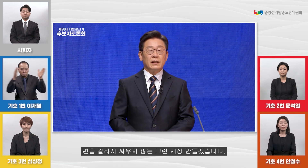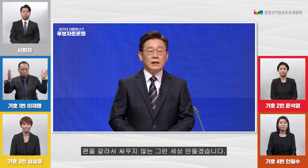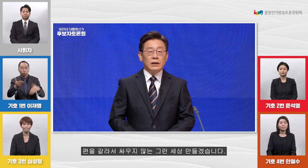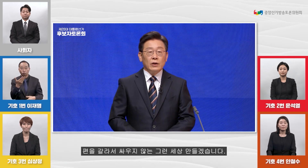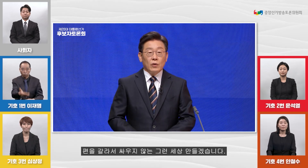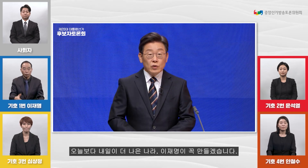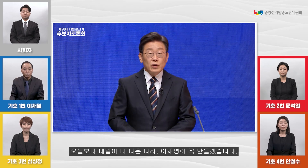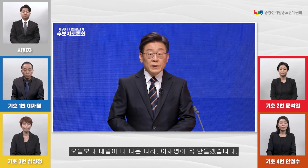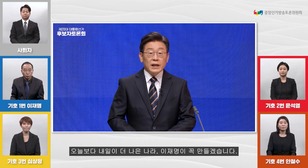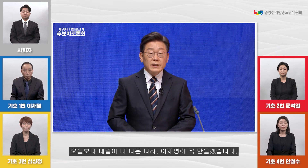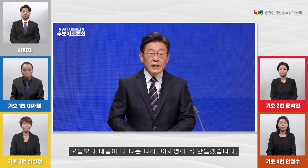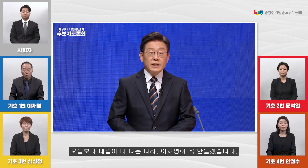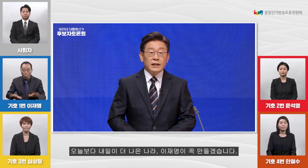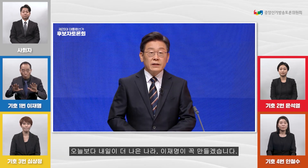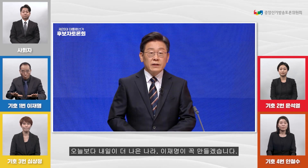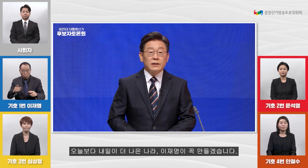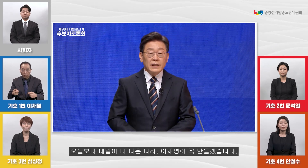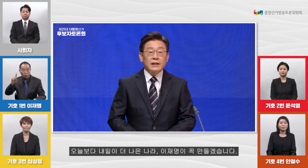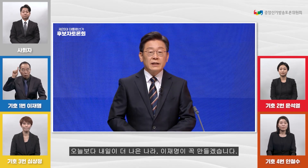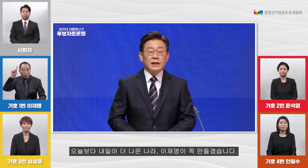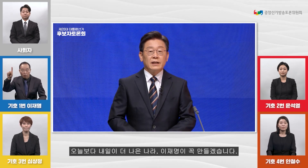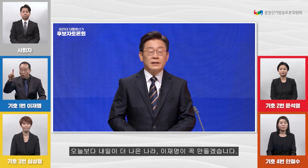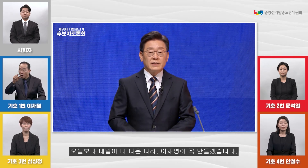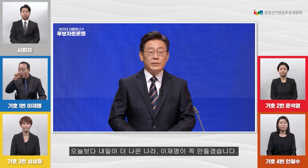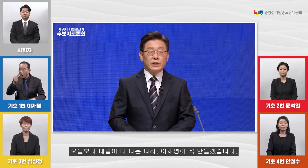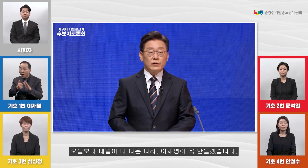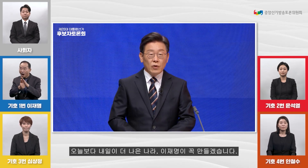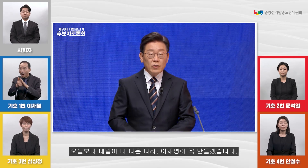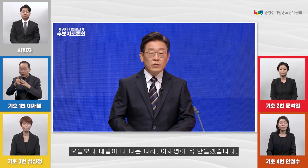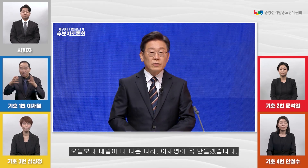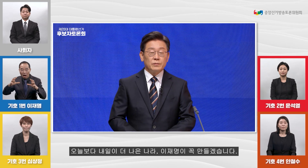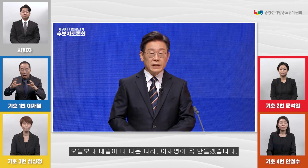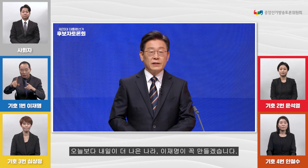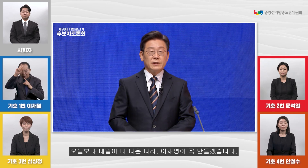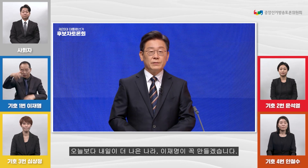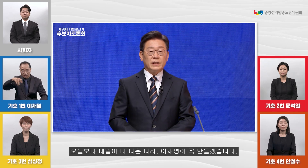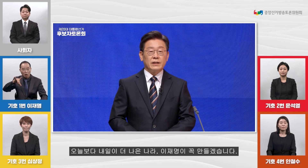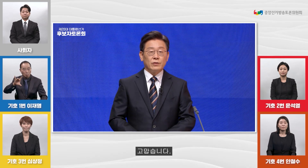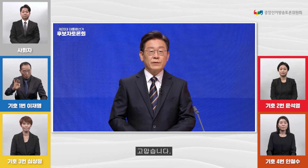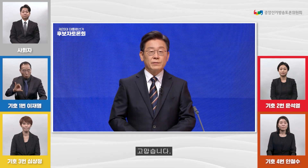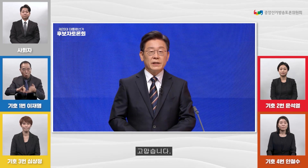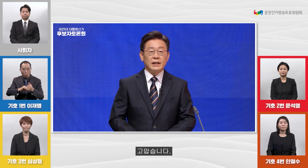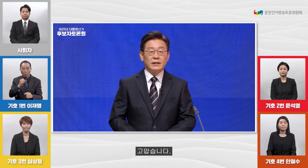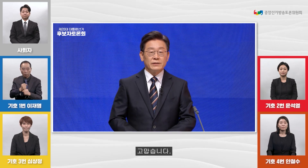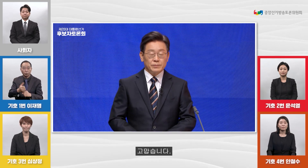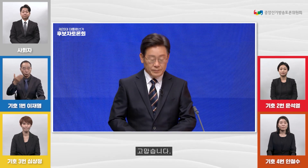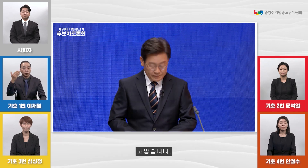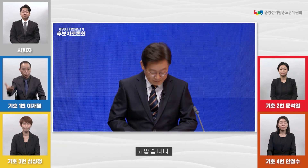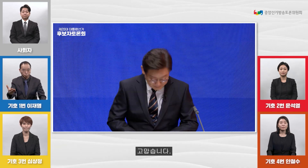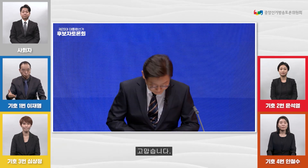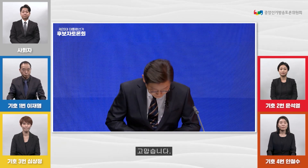만들겠습니다. 오늘보다 내일이 더 나은 나라 이재명이 꼭 만들겠습니다. 고맙습니다.